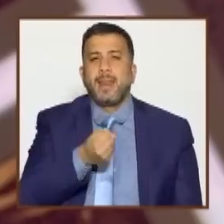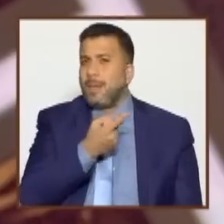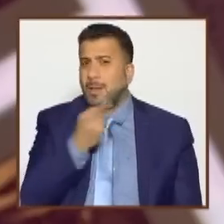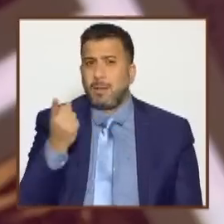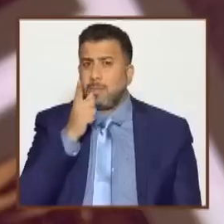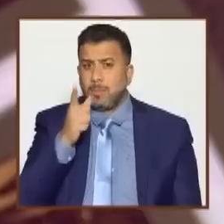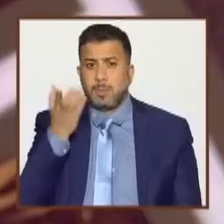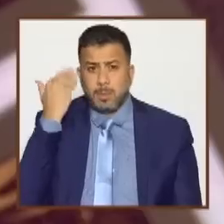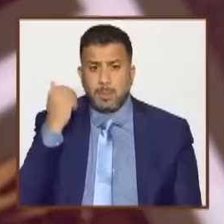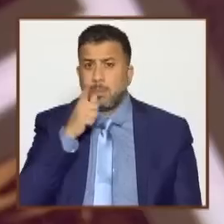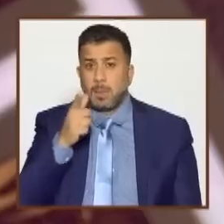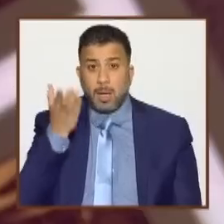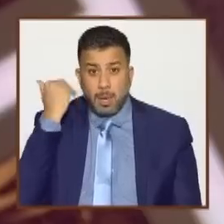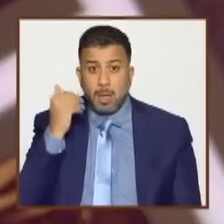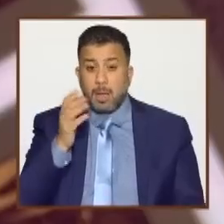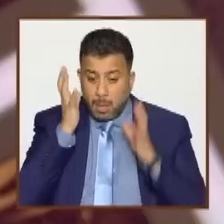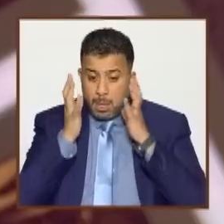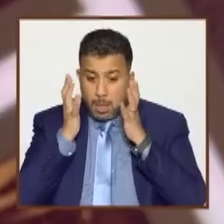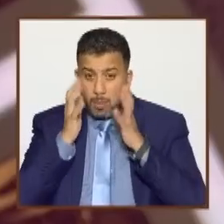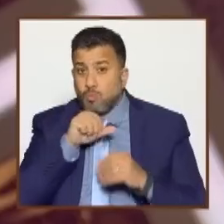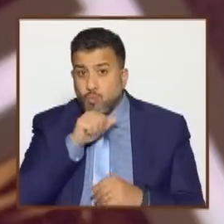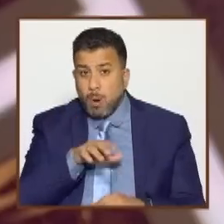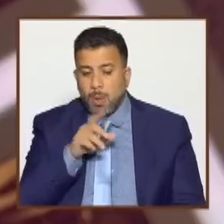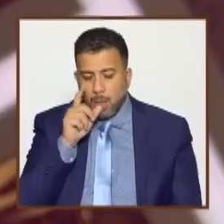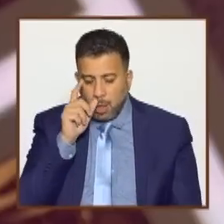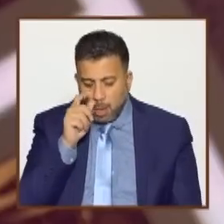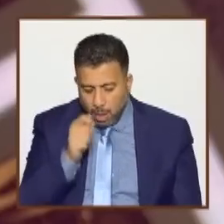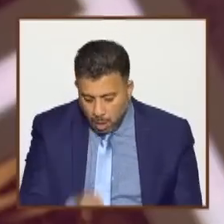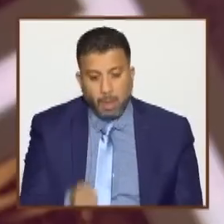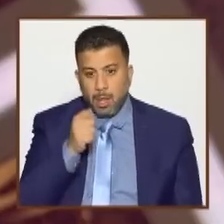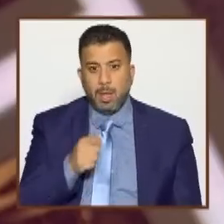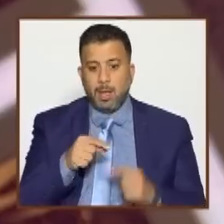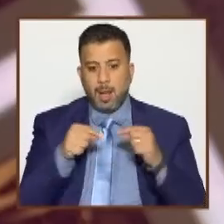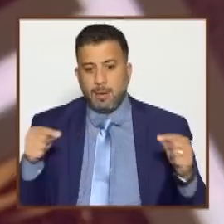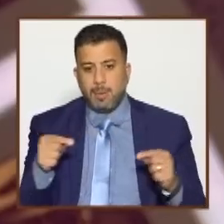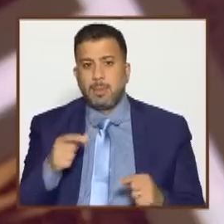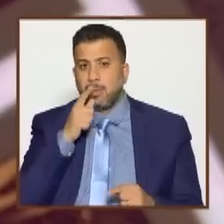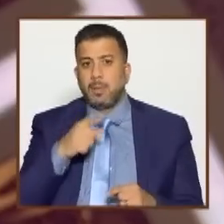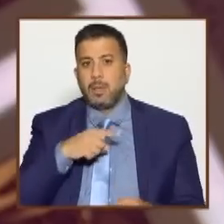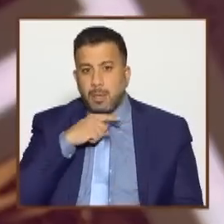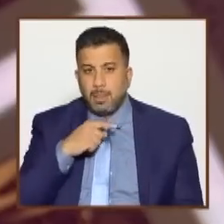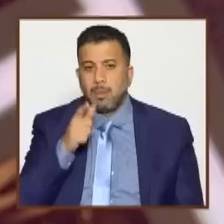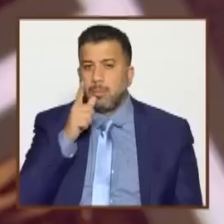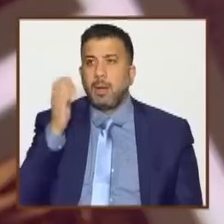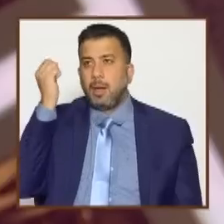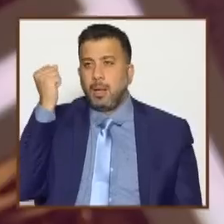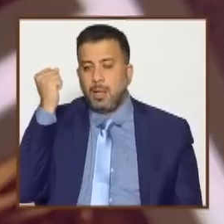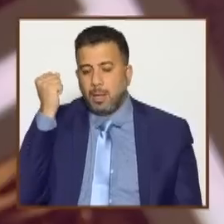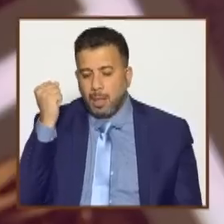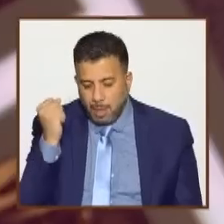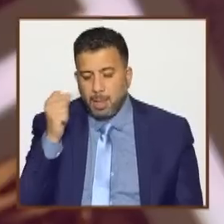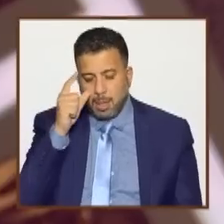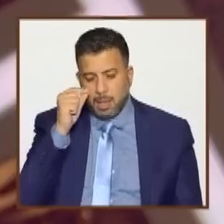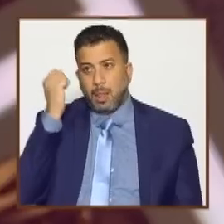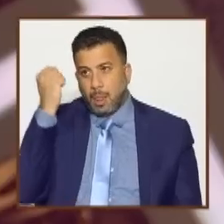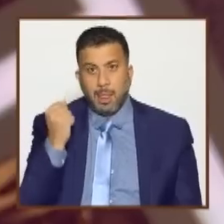وضعت امرأة حبل، فنهى النبي عليه الصلاة والسلام لما علم بأن تضع الحبل تتعلق به إذا